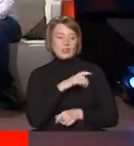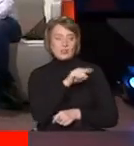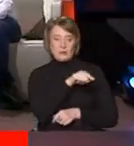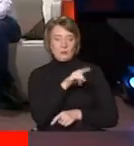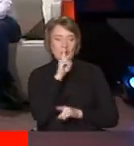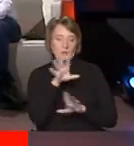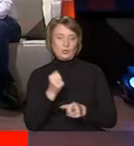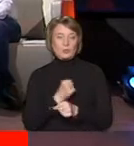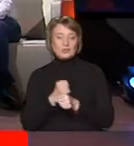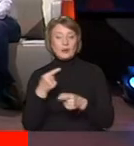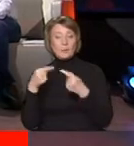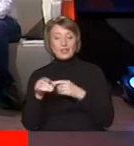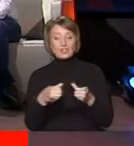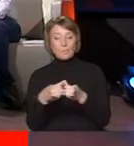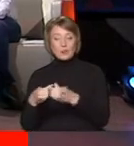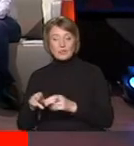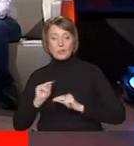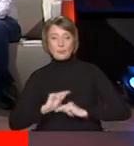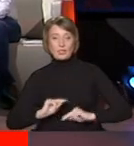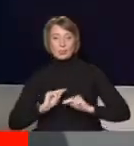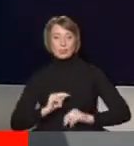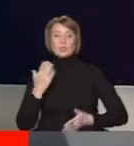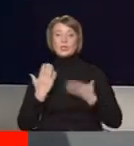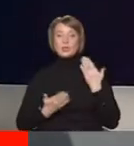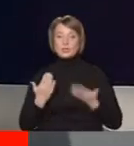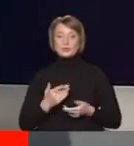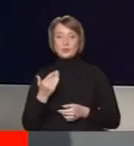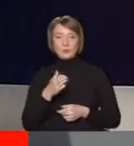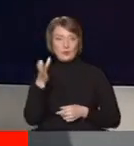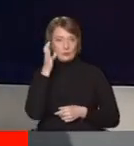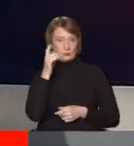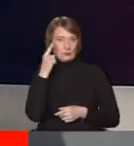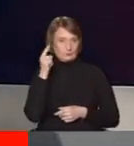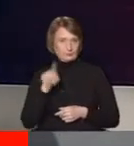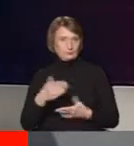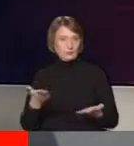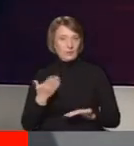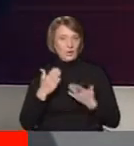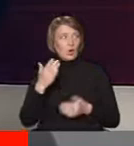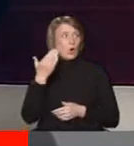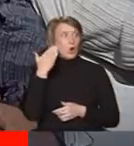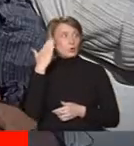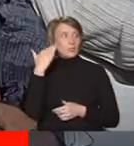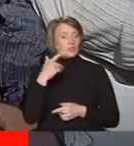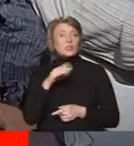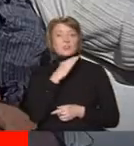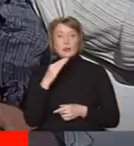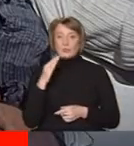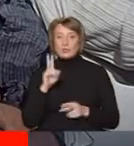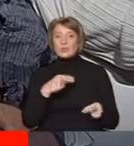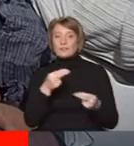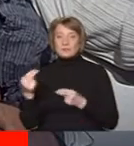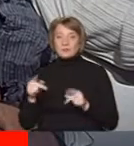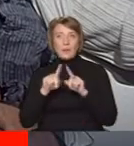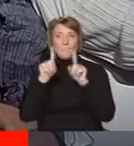А всі інші партії працюють. Тому що, якщо ви ж розумна людина, освічена, якщо ви думаєте, що ті сотні мільйонів, які видаються зараз на